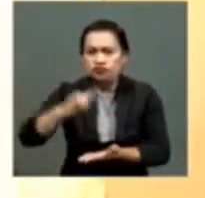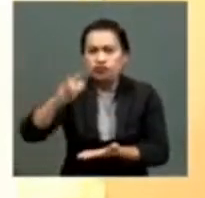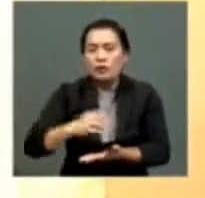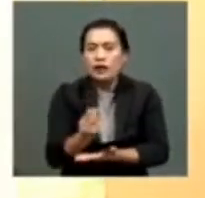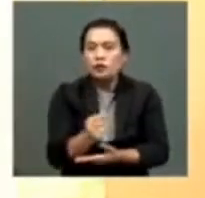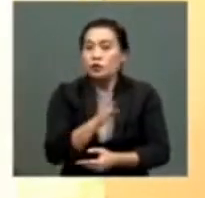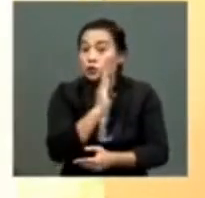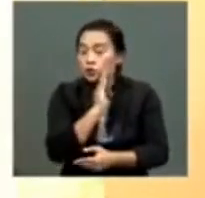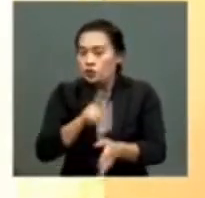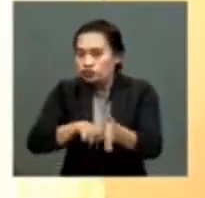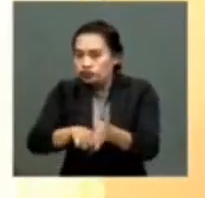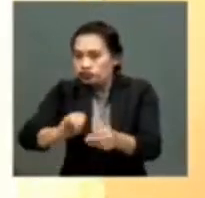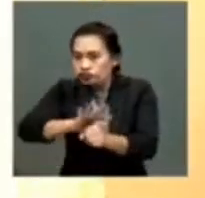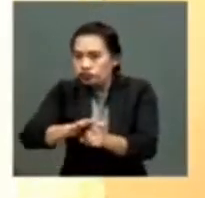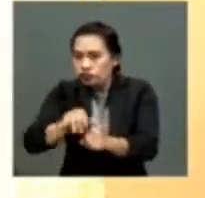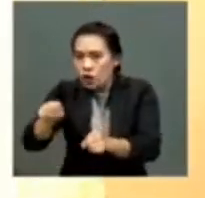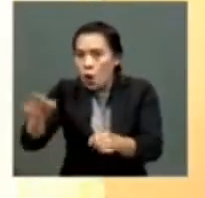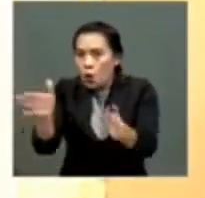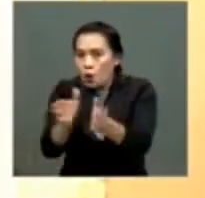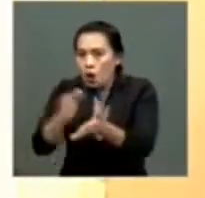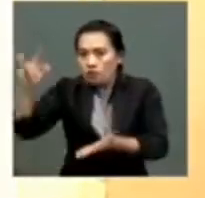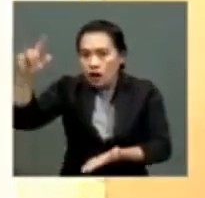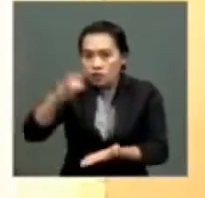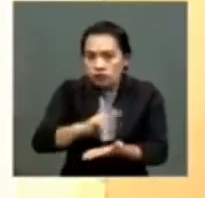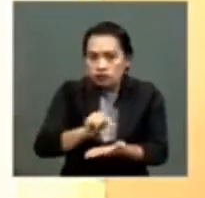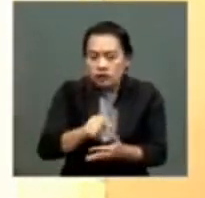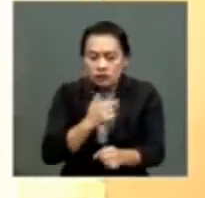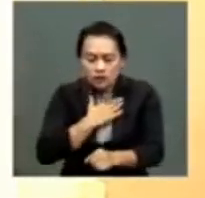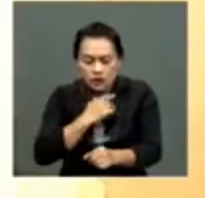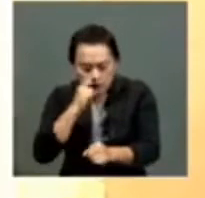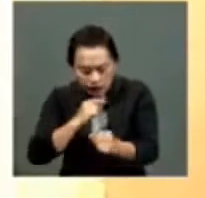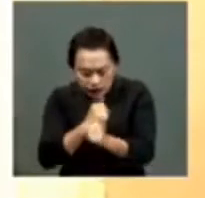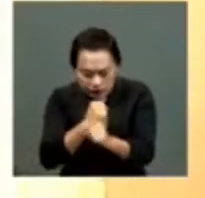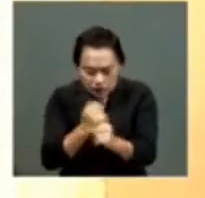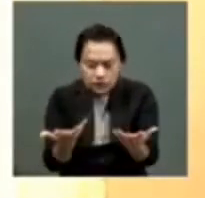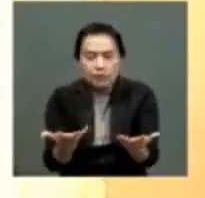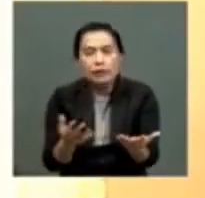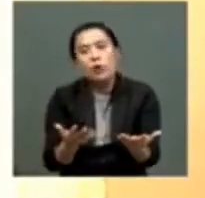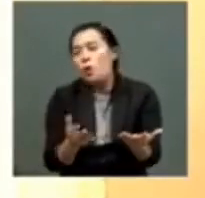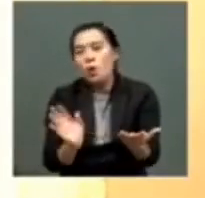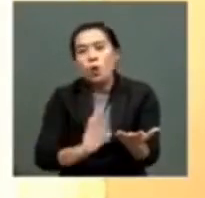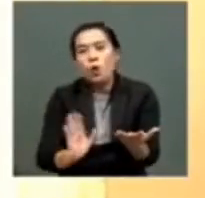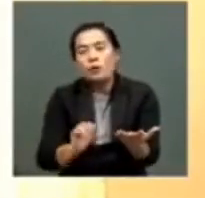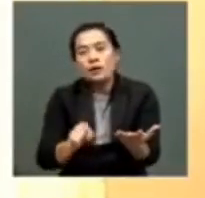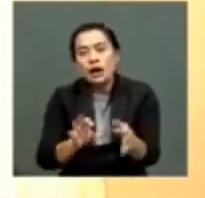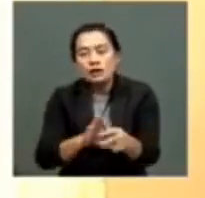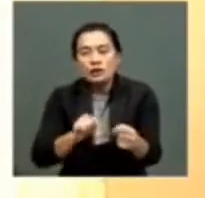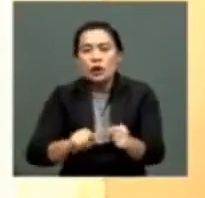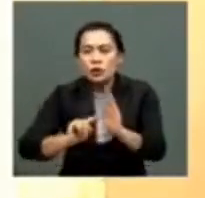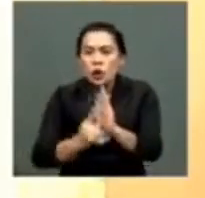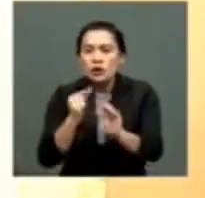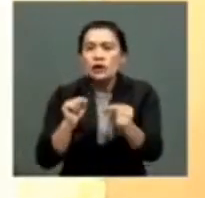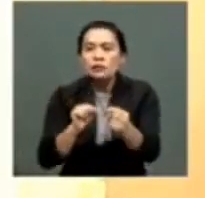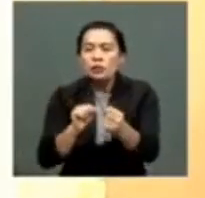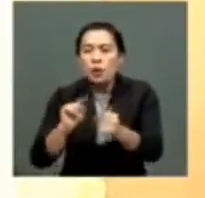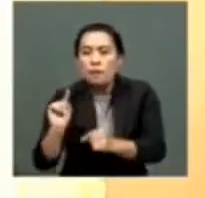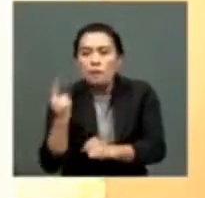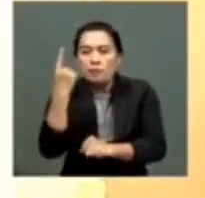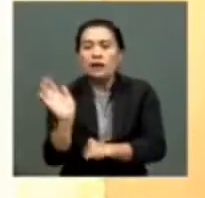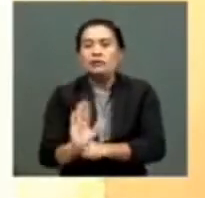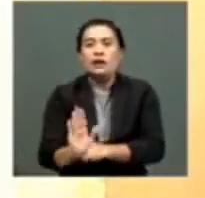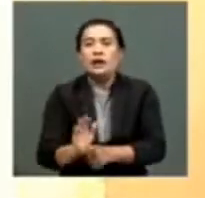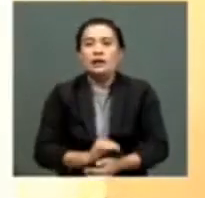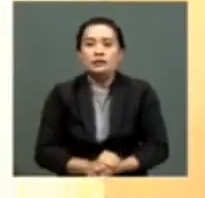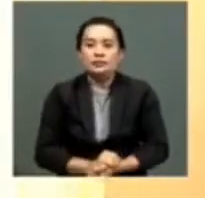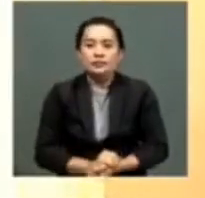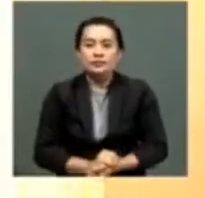ามาด้วยทุกอย่างที่เราทำมาได้ดีทั้งหมดจะเสียเปล่านะครับแล้วเราจะต้องกลับไปเริ่มต้นกันใหม่ปิดทุกอย่างอีกครั้ง